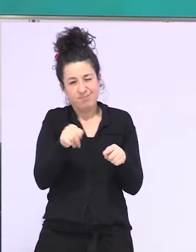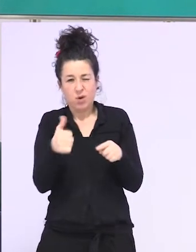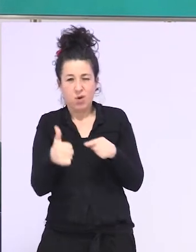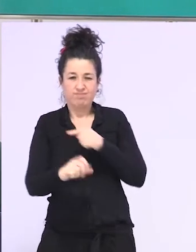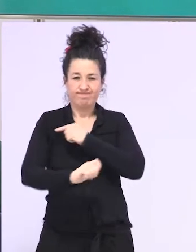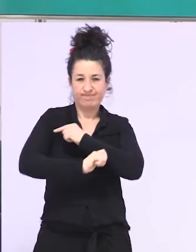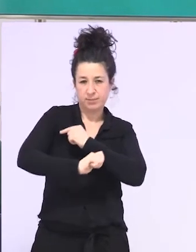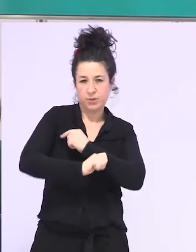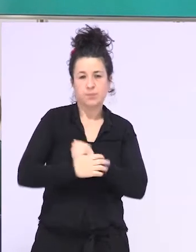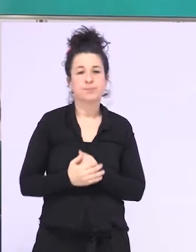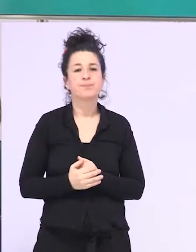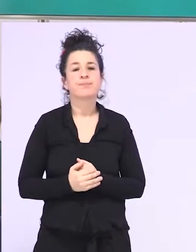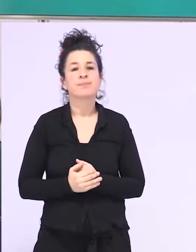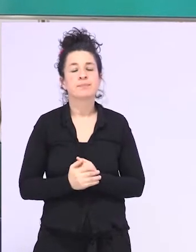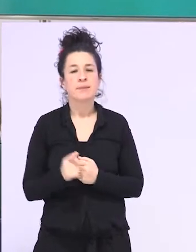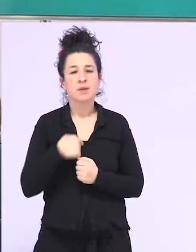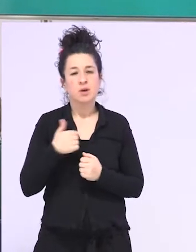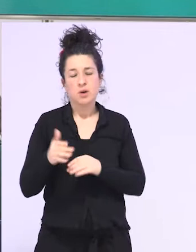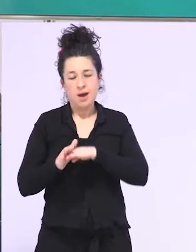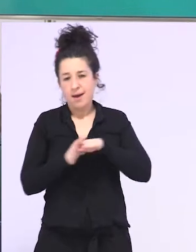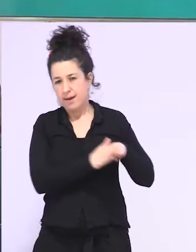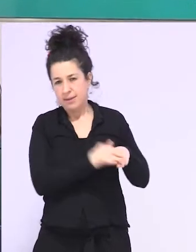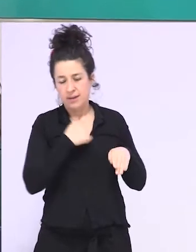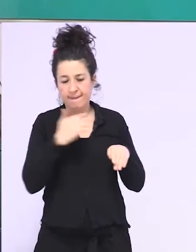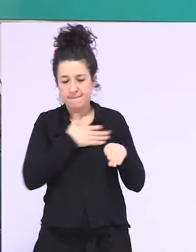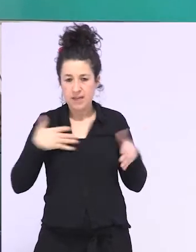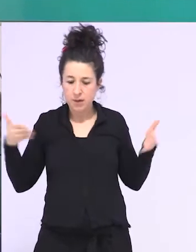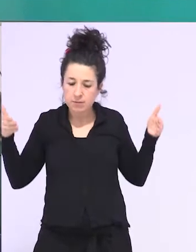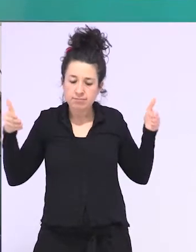harago, ni nahiko nuke fokoa jarri pixkat